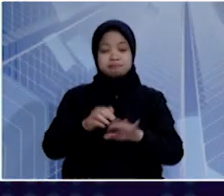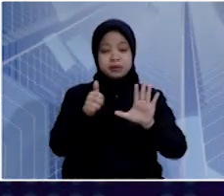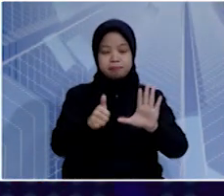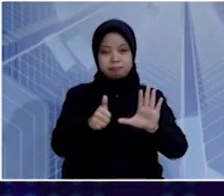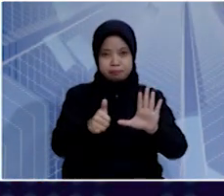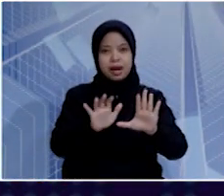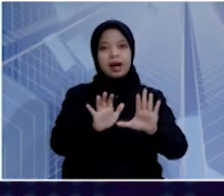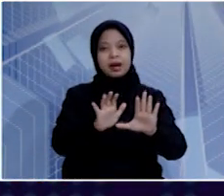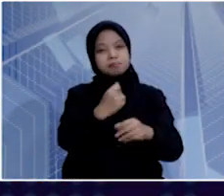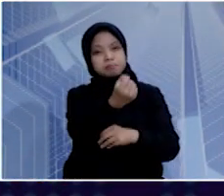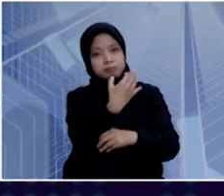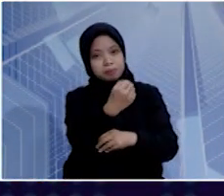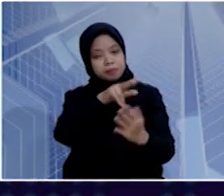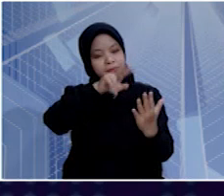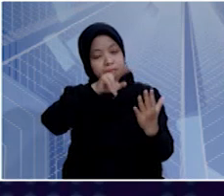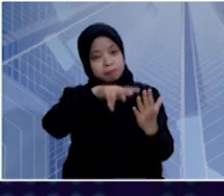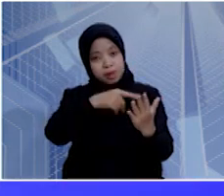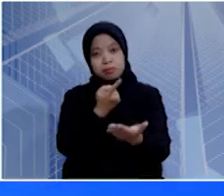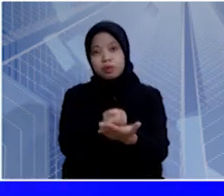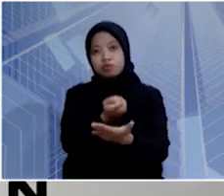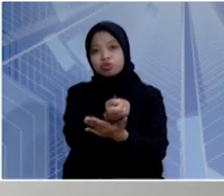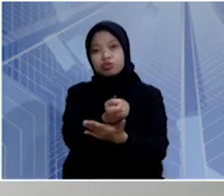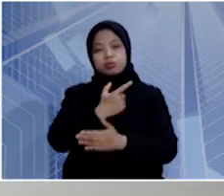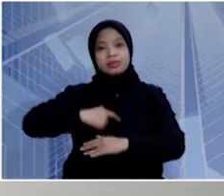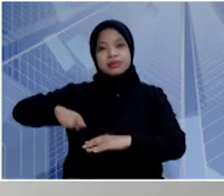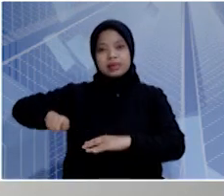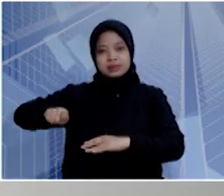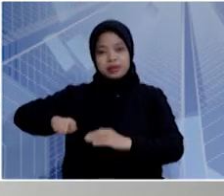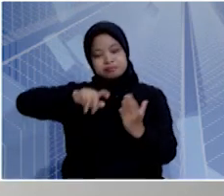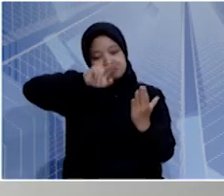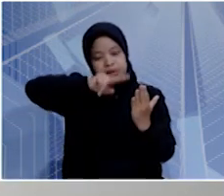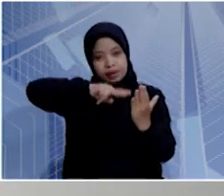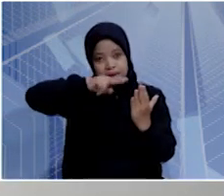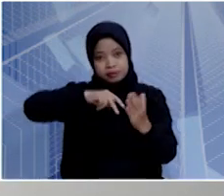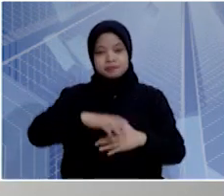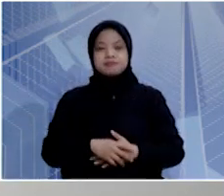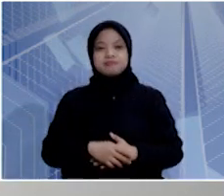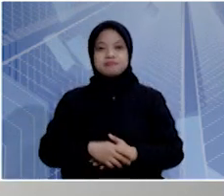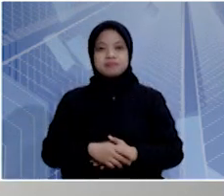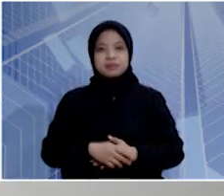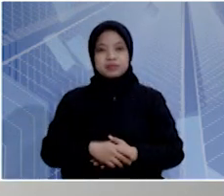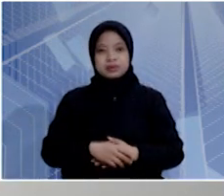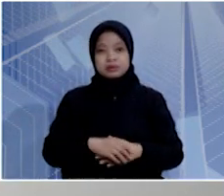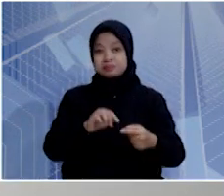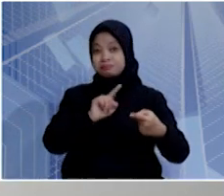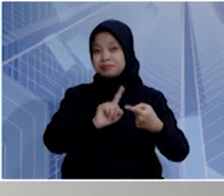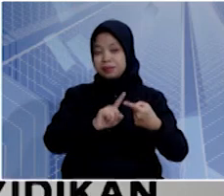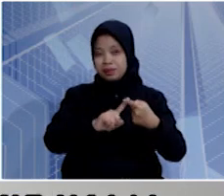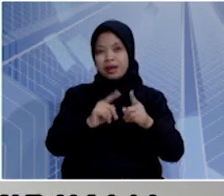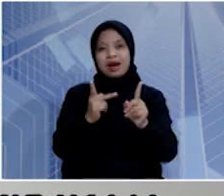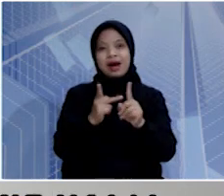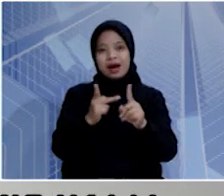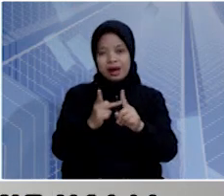terdakwa akan mendengarkan dakwaan langsung dari jaksa penuntut umum Hendra Kurniawan menjadi yang pertama